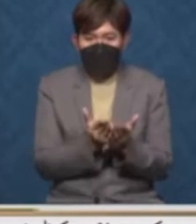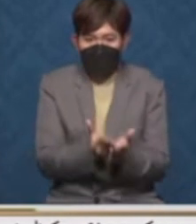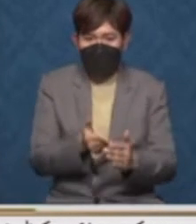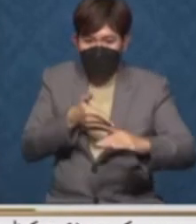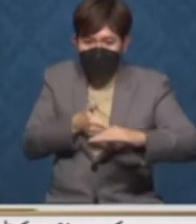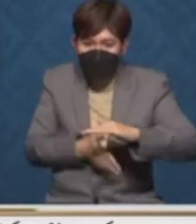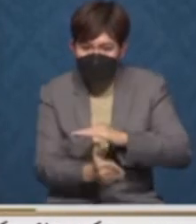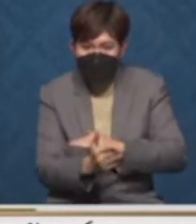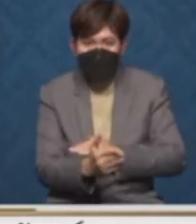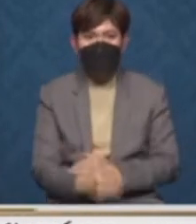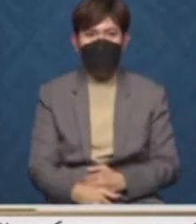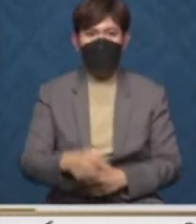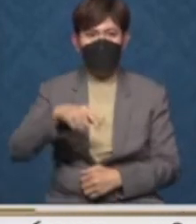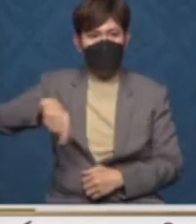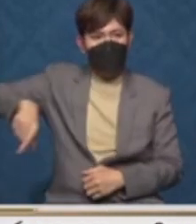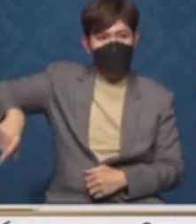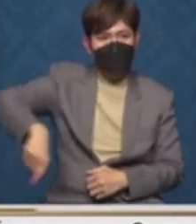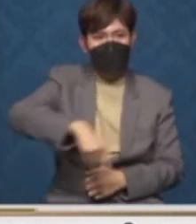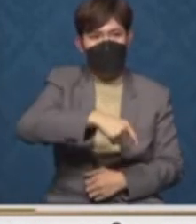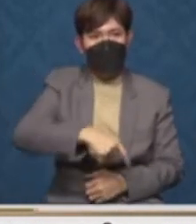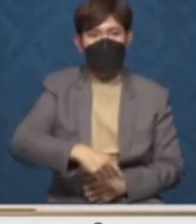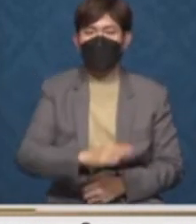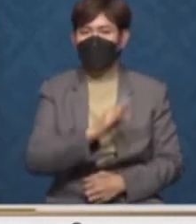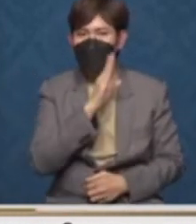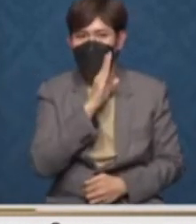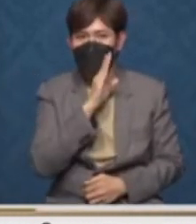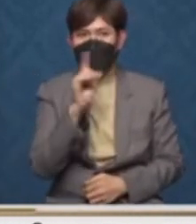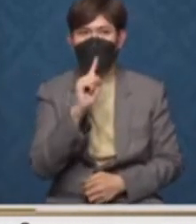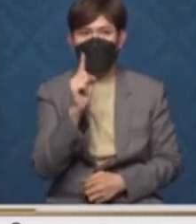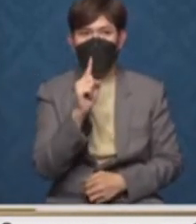ำ G2G เกไปสู่